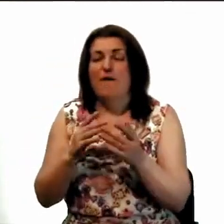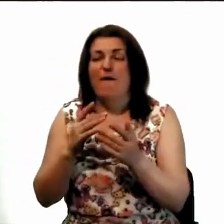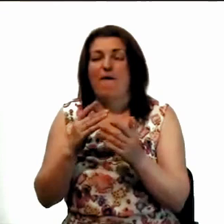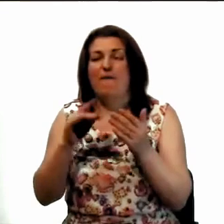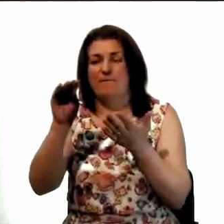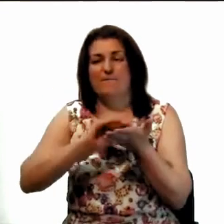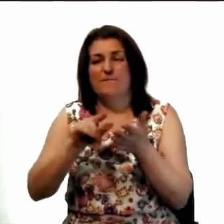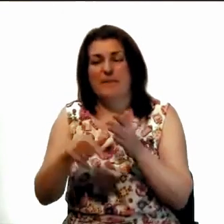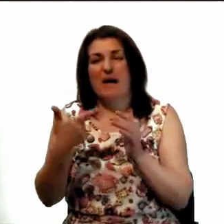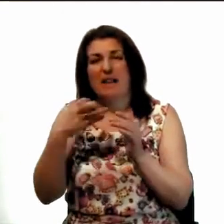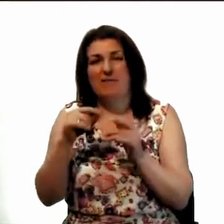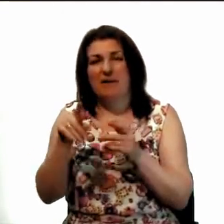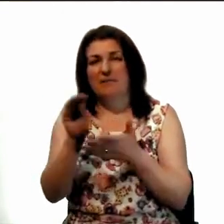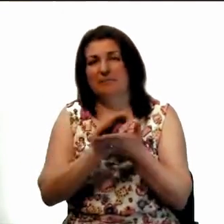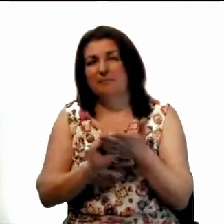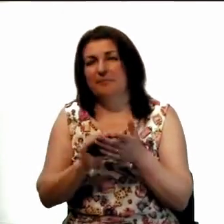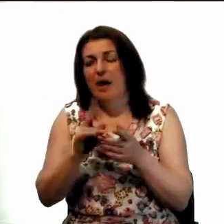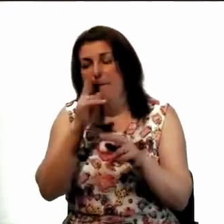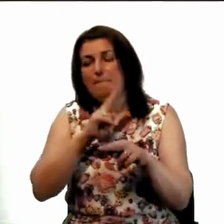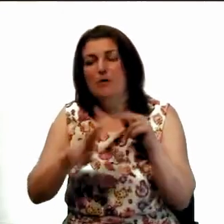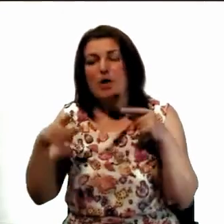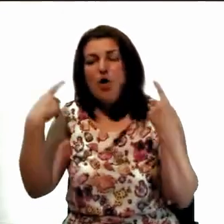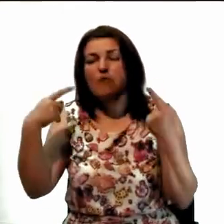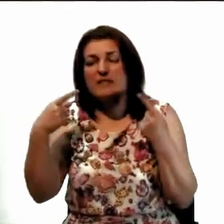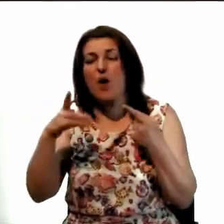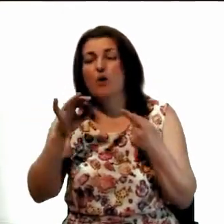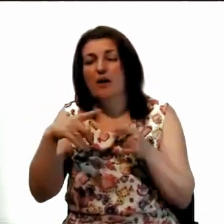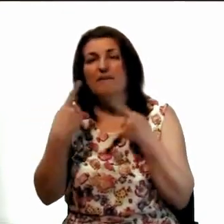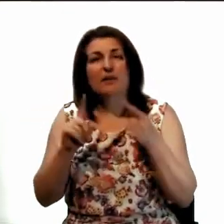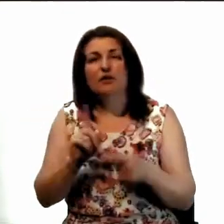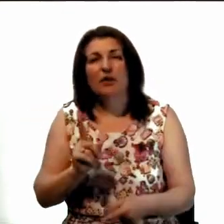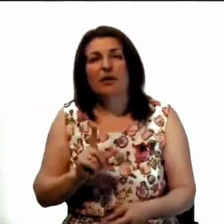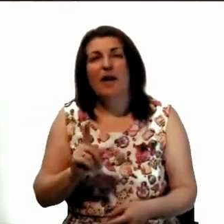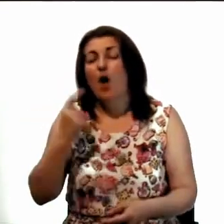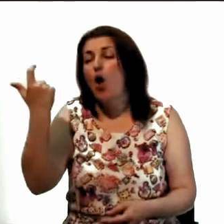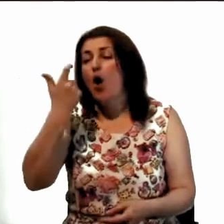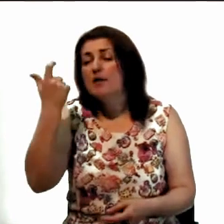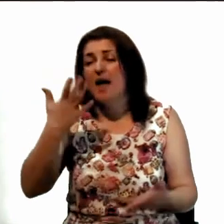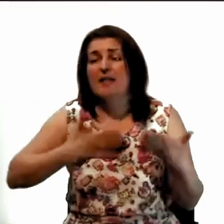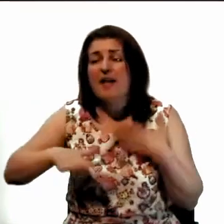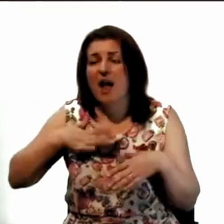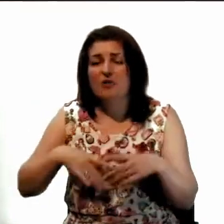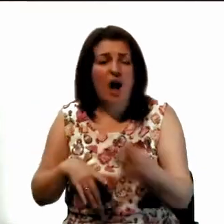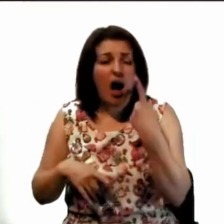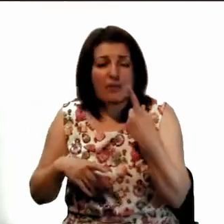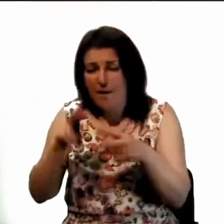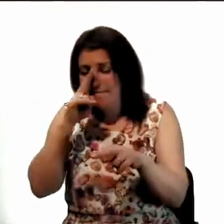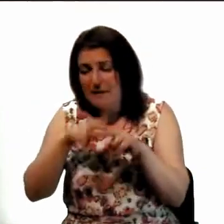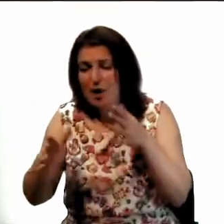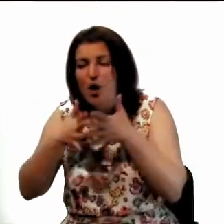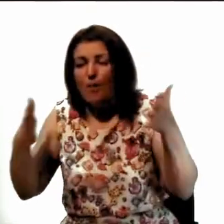главе, в притче о потерянной овце, Он говорит, что хозяин радуется одной потерянной больше,